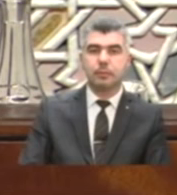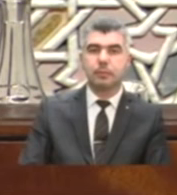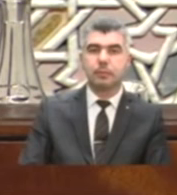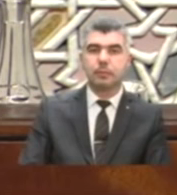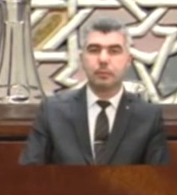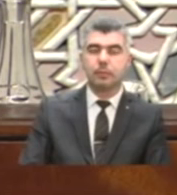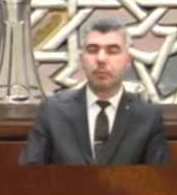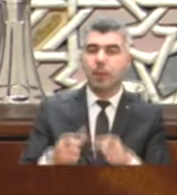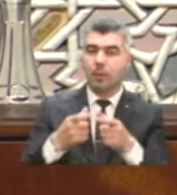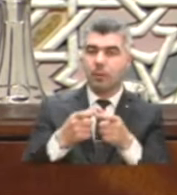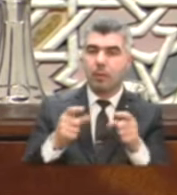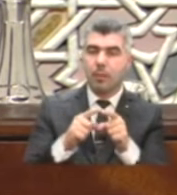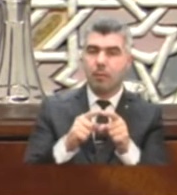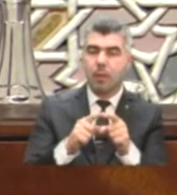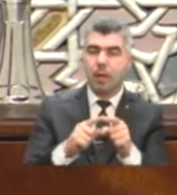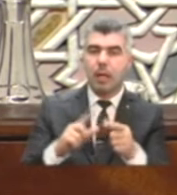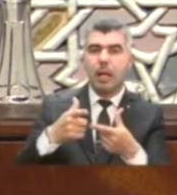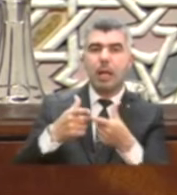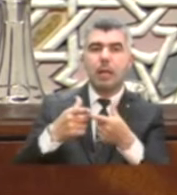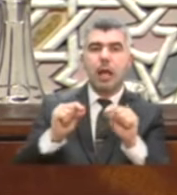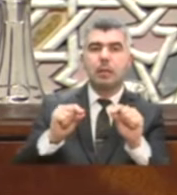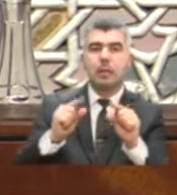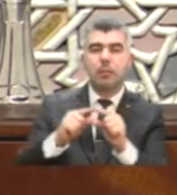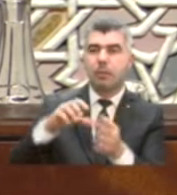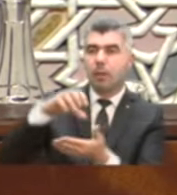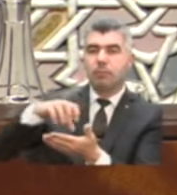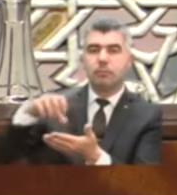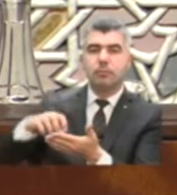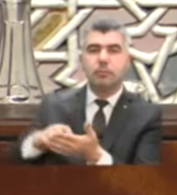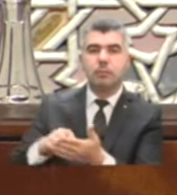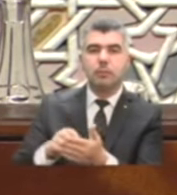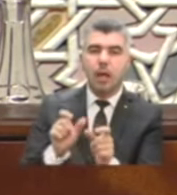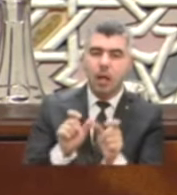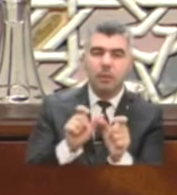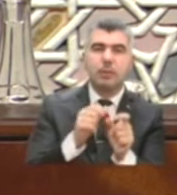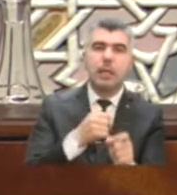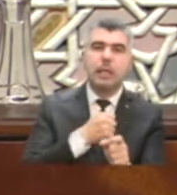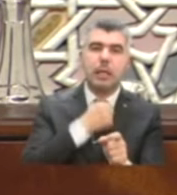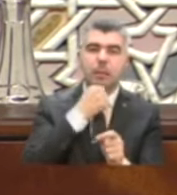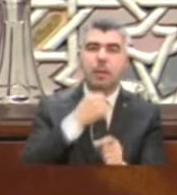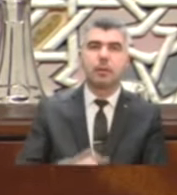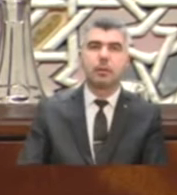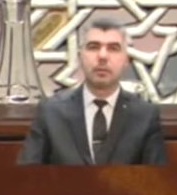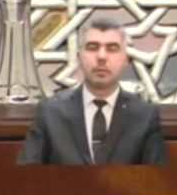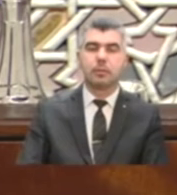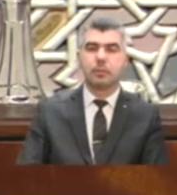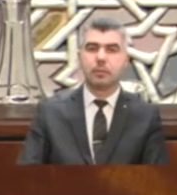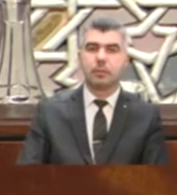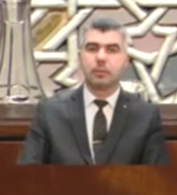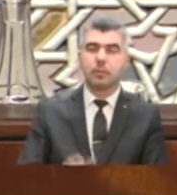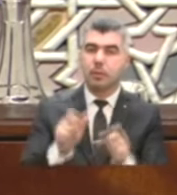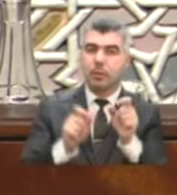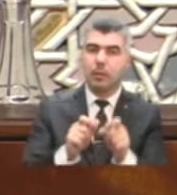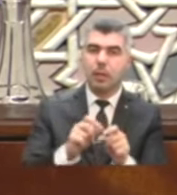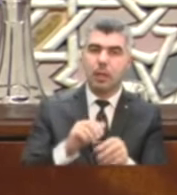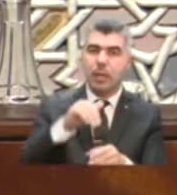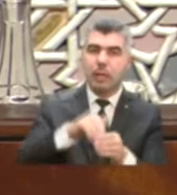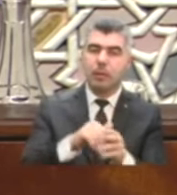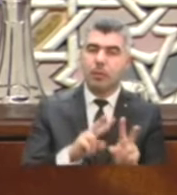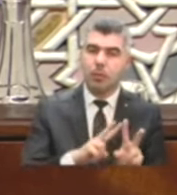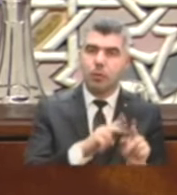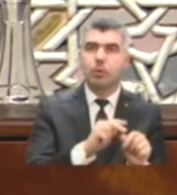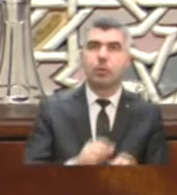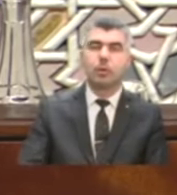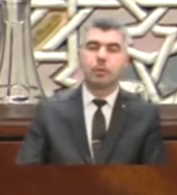المتعلق بتوسيع الأندية النهارية للمسنين للسيدات والسادة النواب المحترمين من الفريق الدستوري الديمقراطي